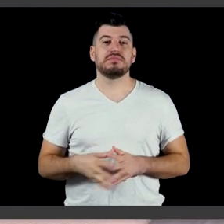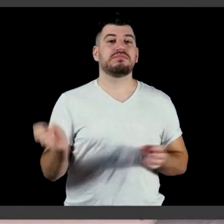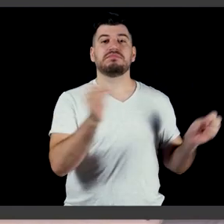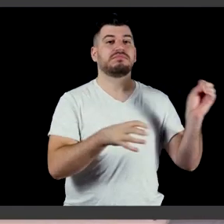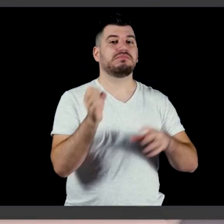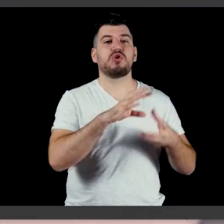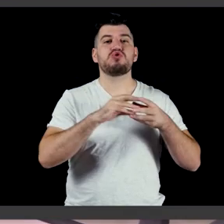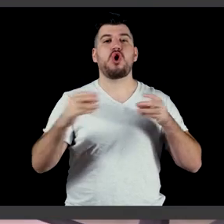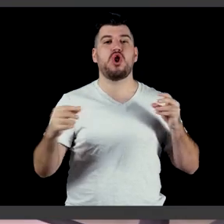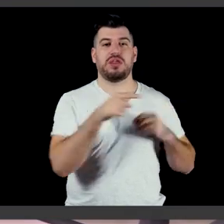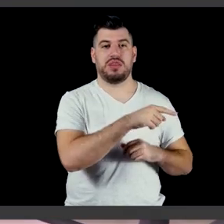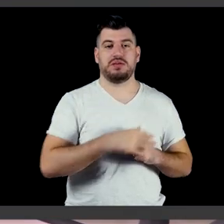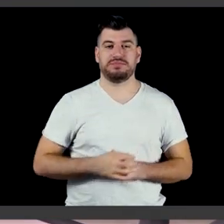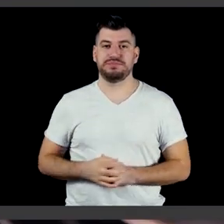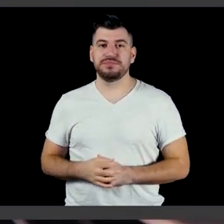Και ρίχνω μέσα τα κολοκυθάκια.